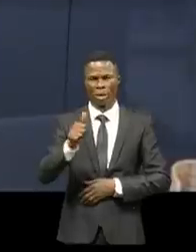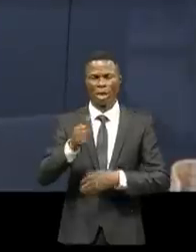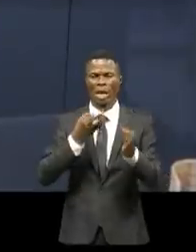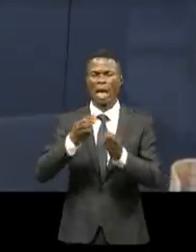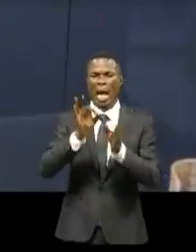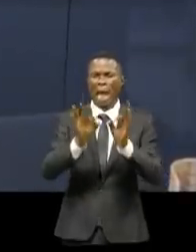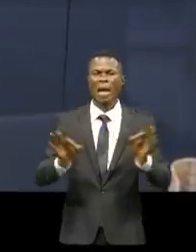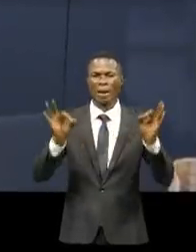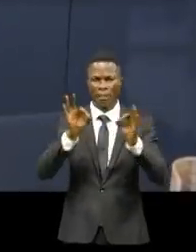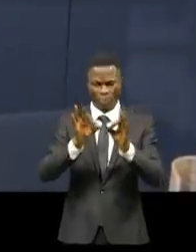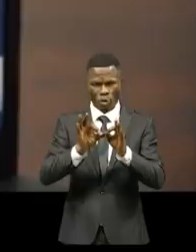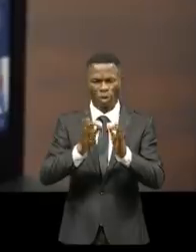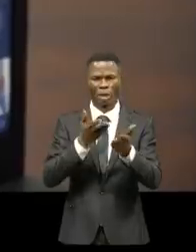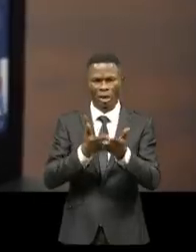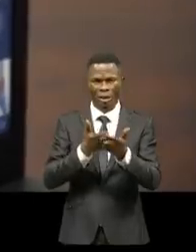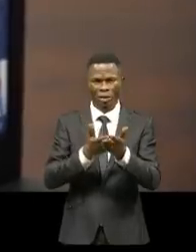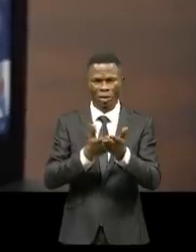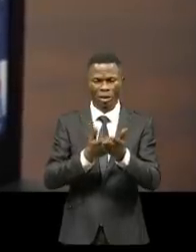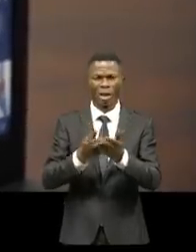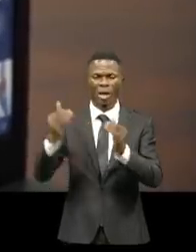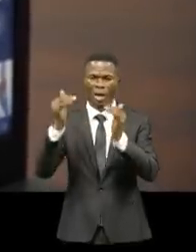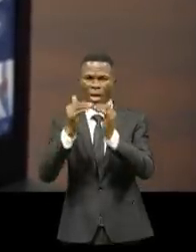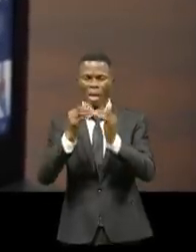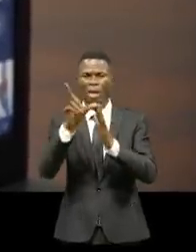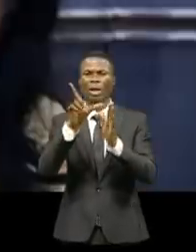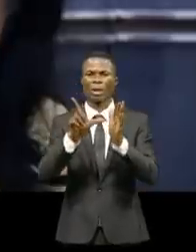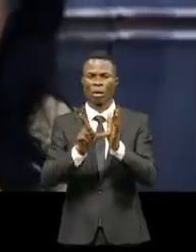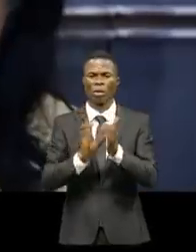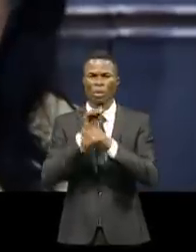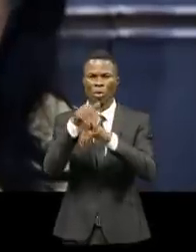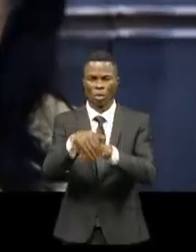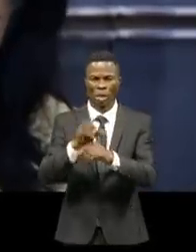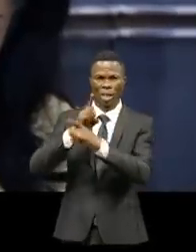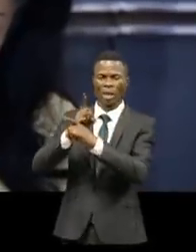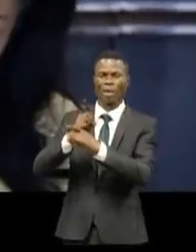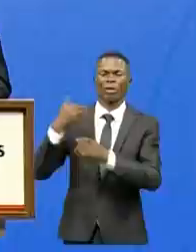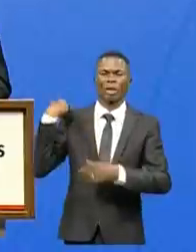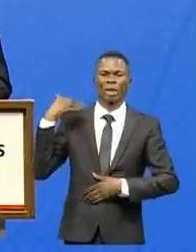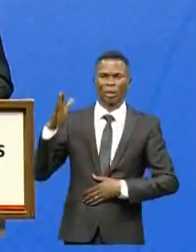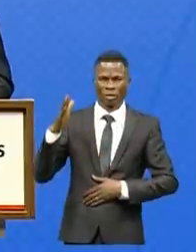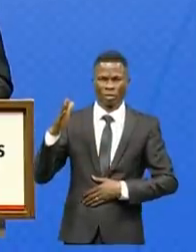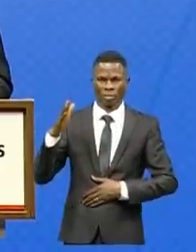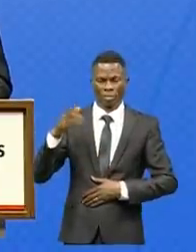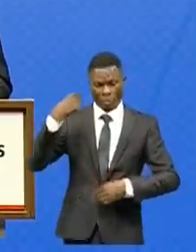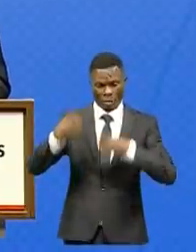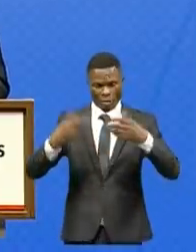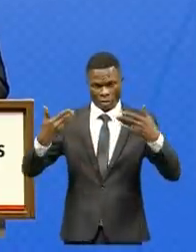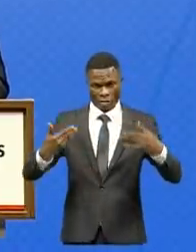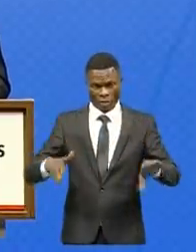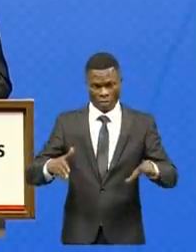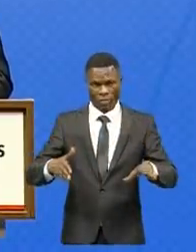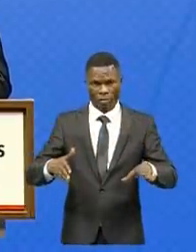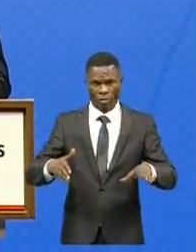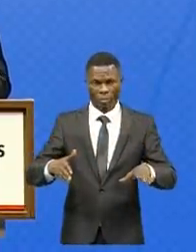bien fondé de la nécessité de conformer à la procédure d'engagement de la dépense publique. Après débat et